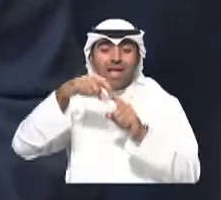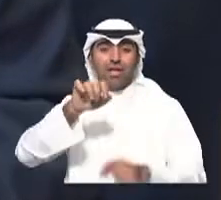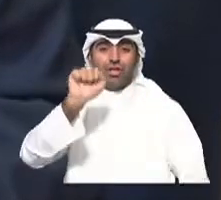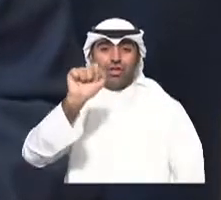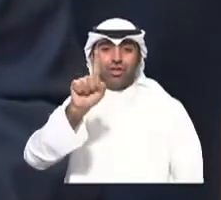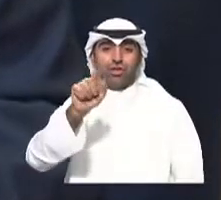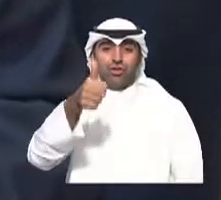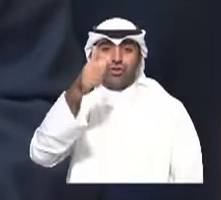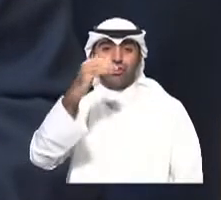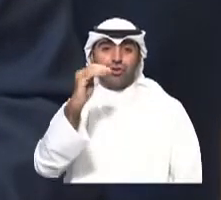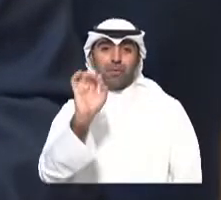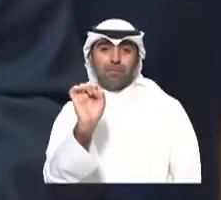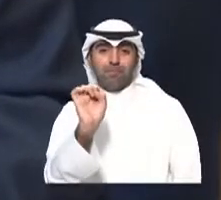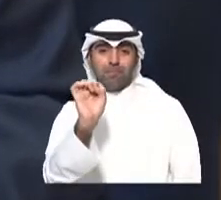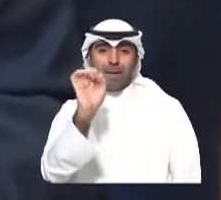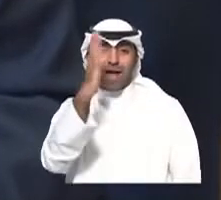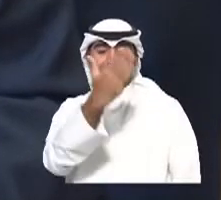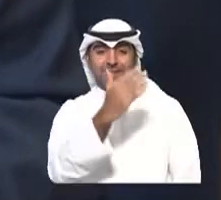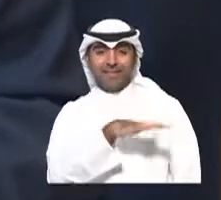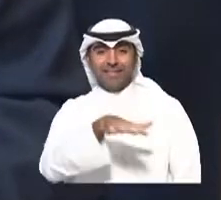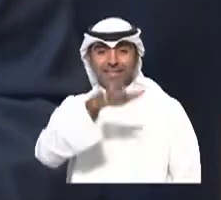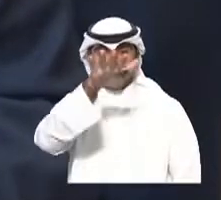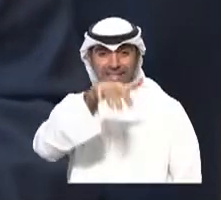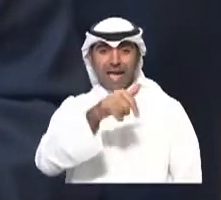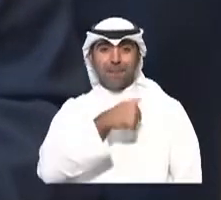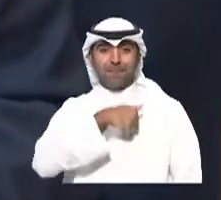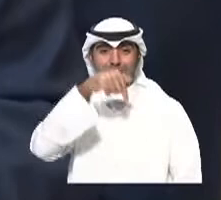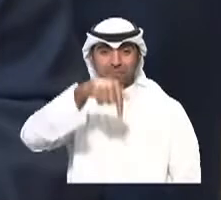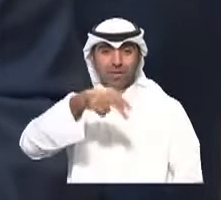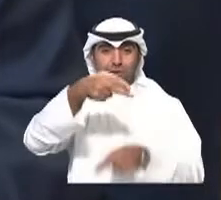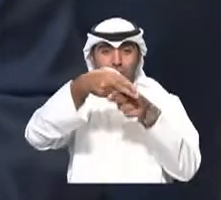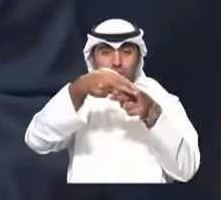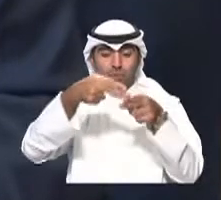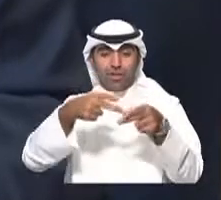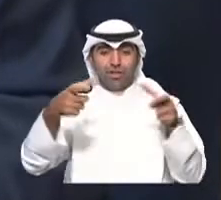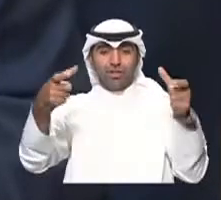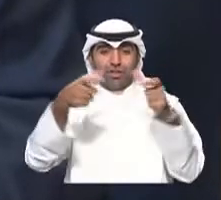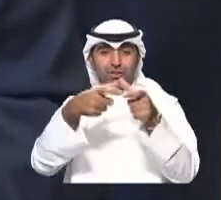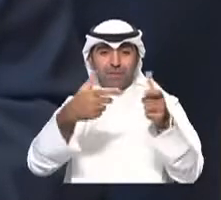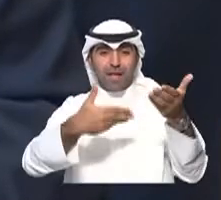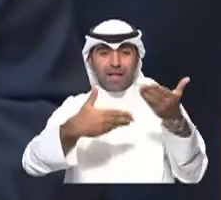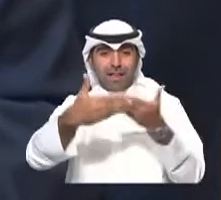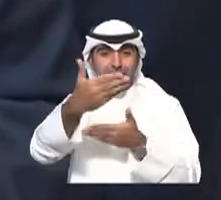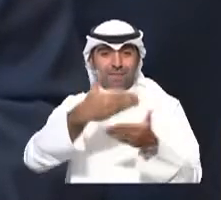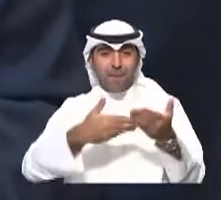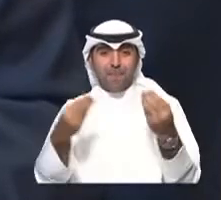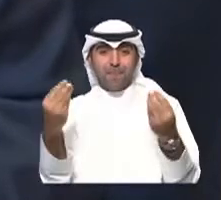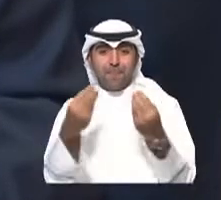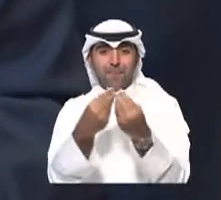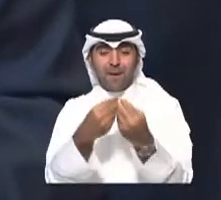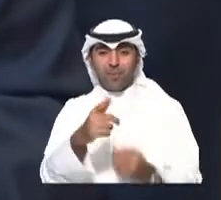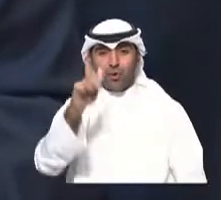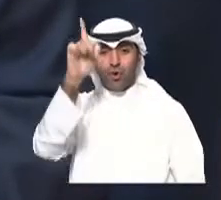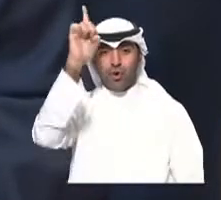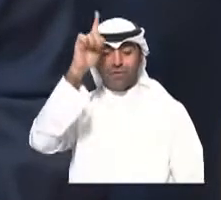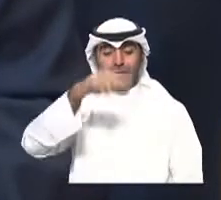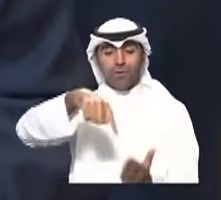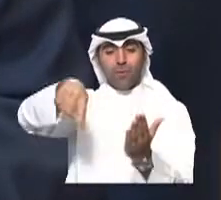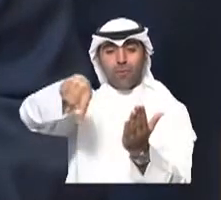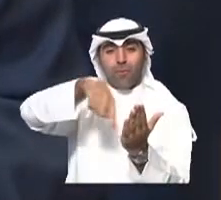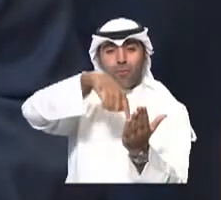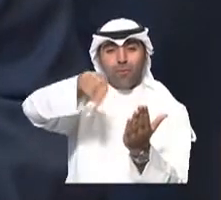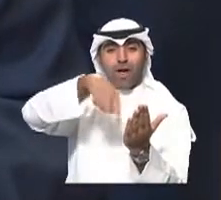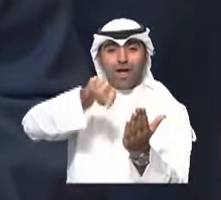تتويجا لالتزامات دولة الكويت في مؤتمر بروكسل للاجئين السوريين، عبارة عن منحة ب 20 مليون